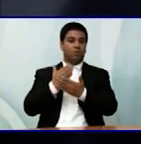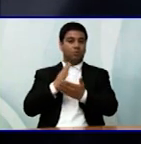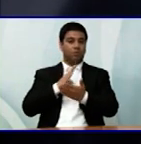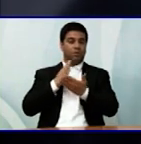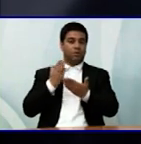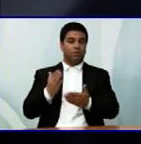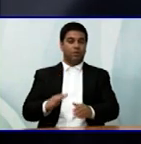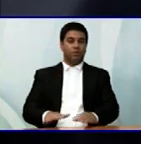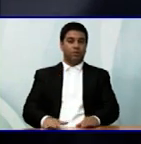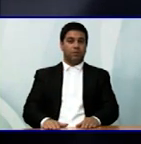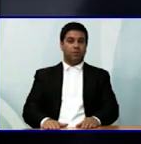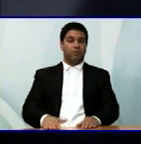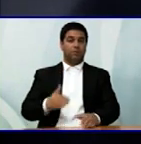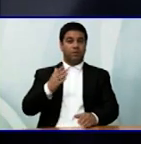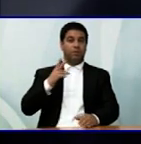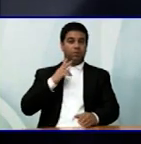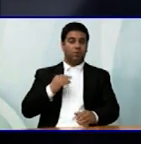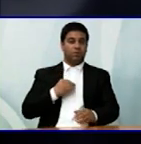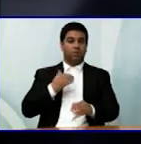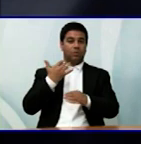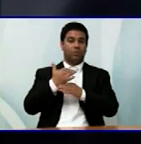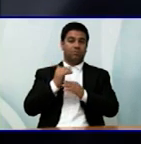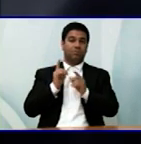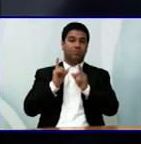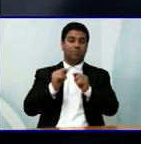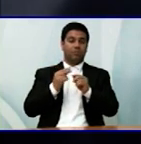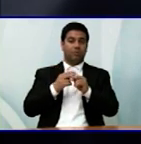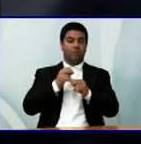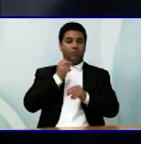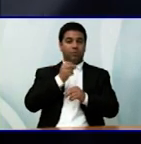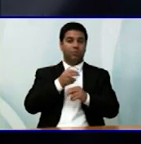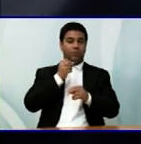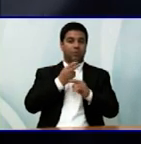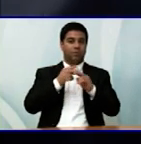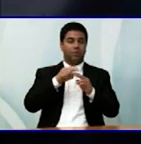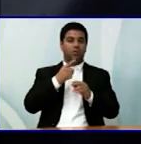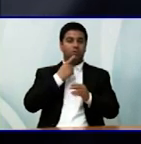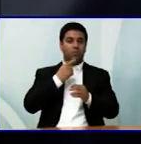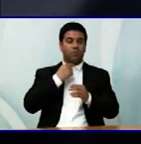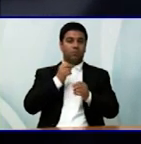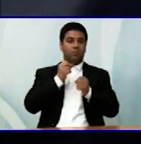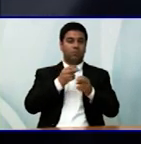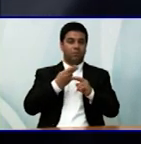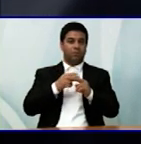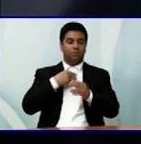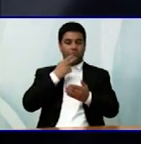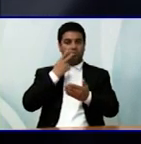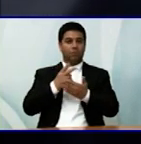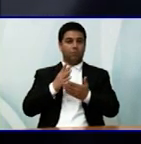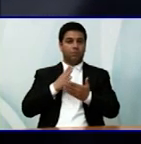so'rabdi. "Qizingiz ko'chada keta turib, bot-bot qon tupurganini ko'rib